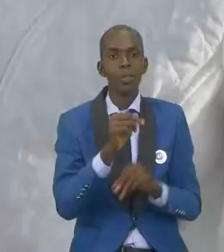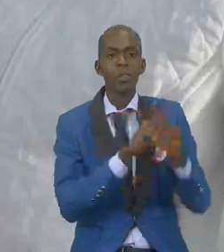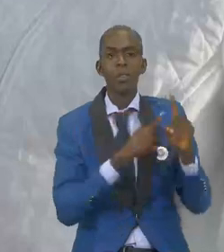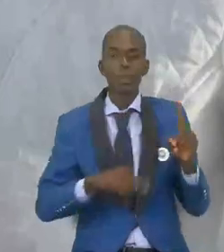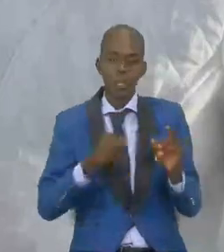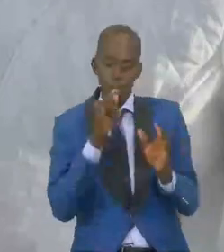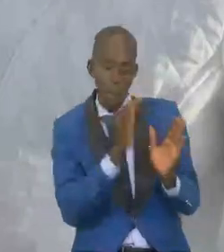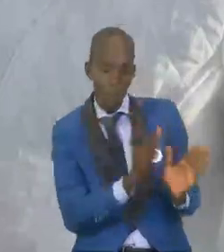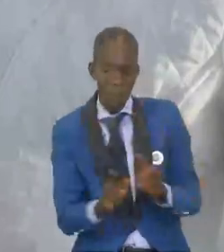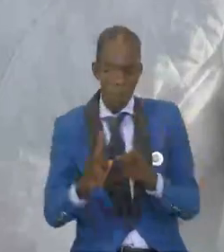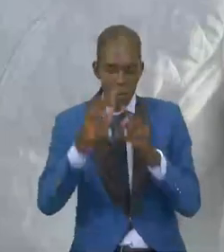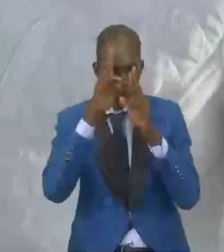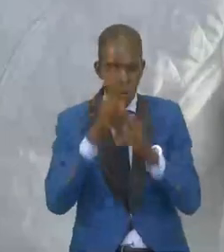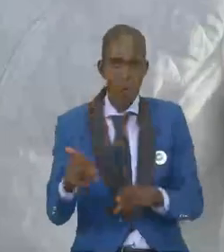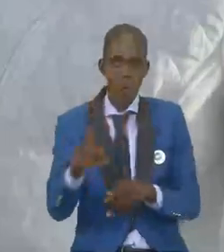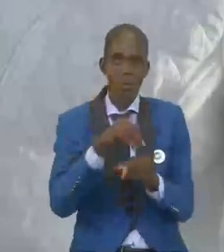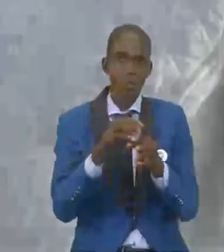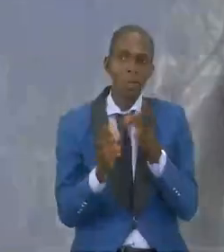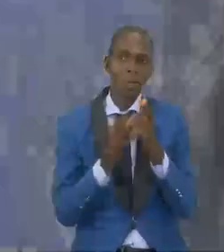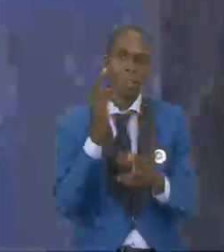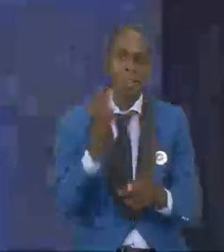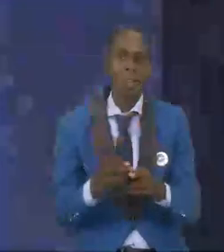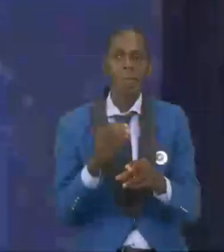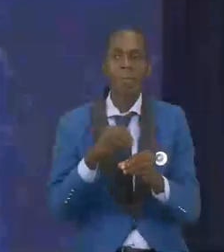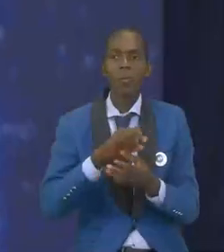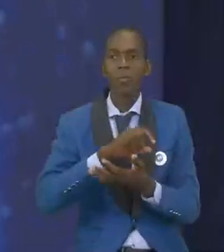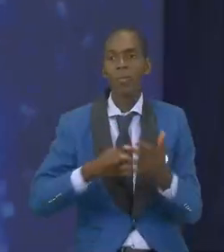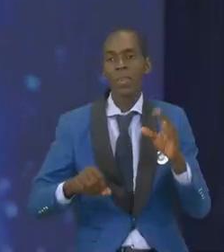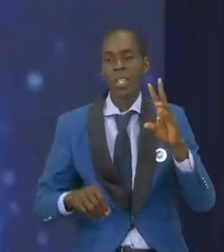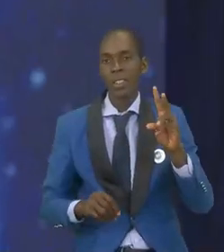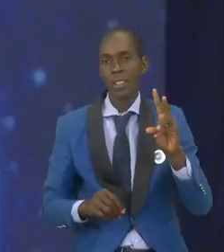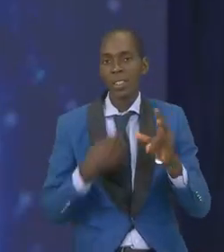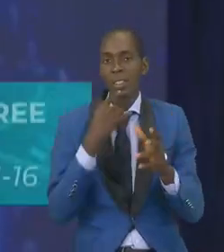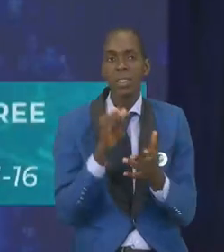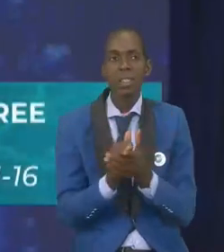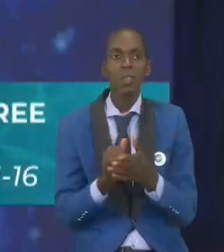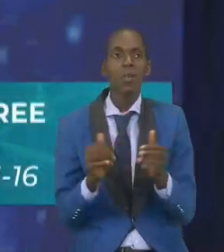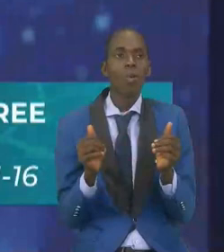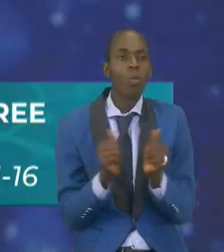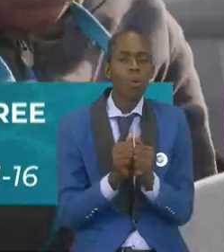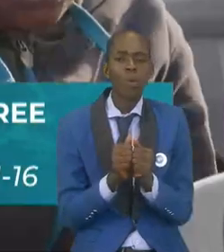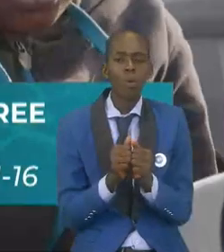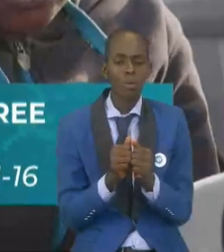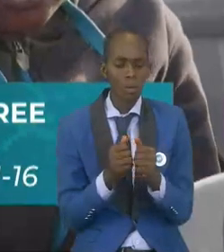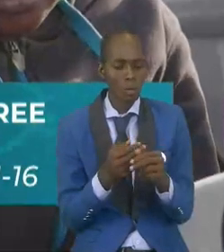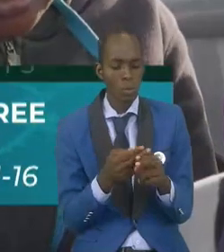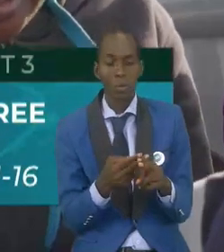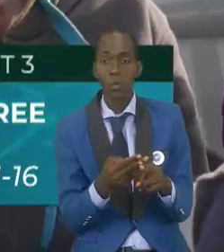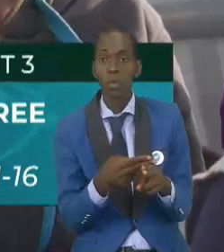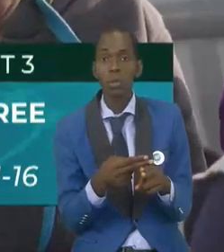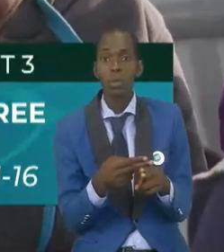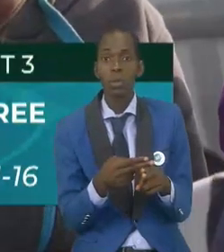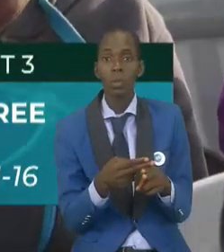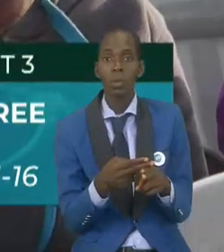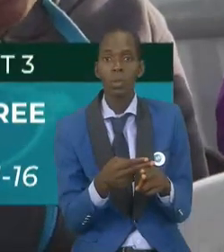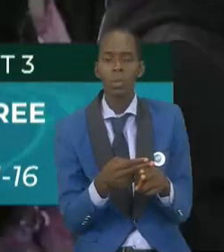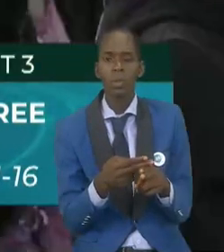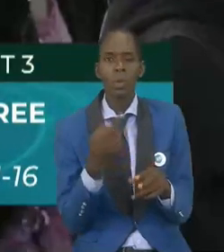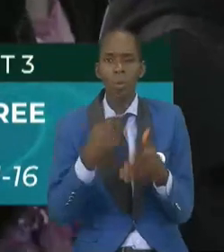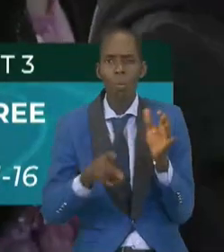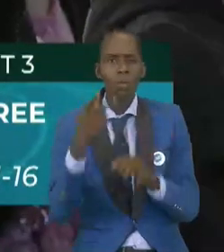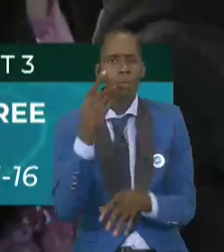et je le globe refuge le ciel est sur le point de ton oreille maintenant verser 16 il dit je